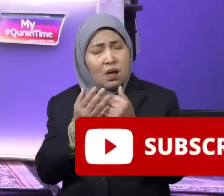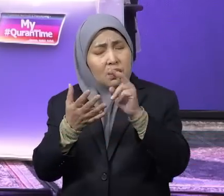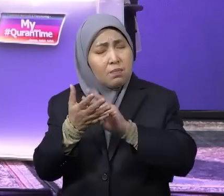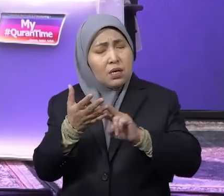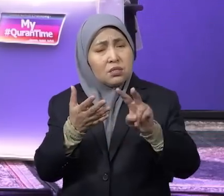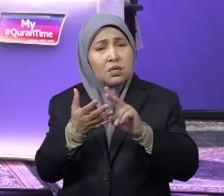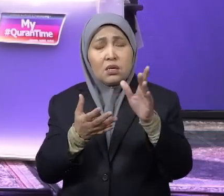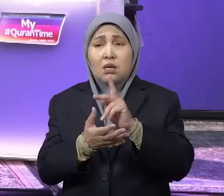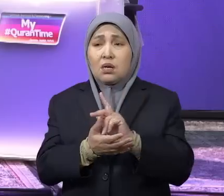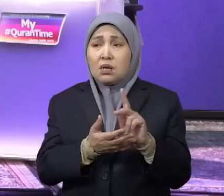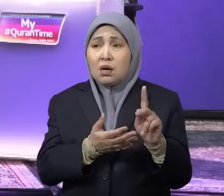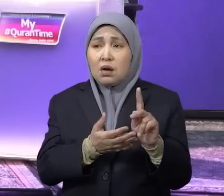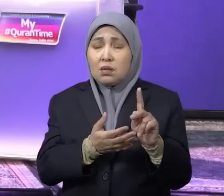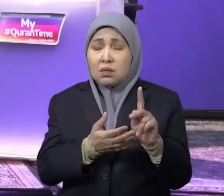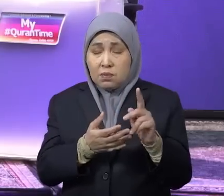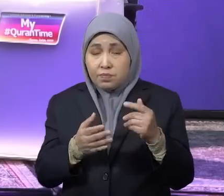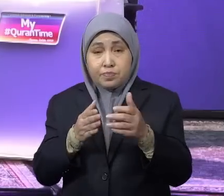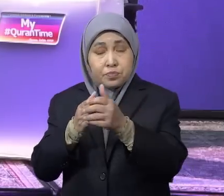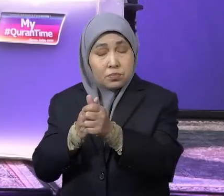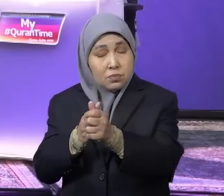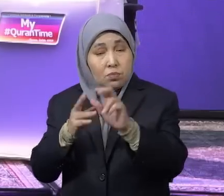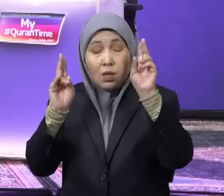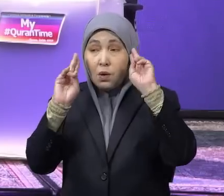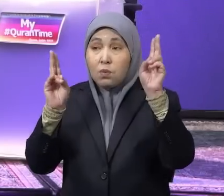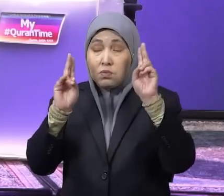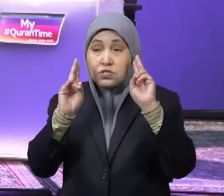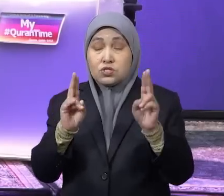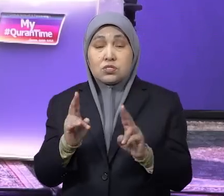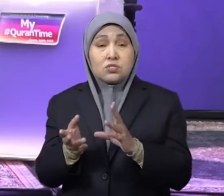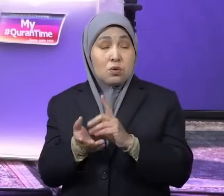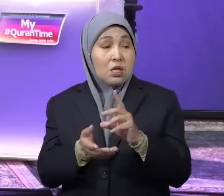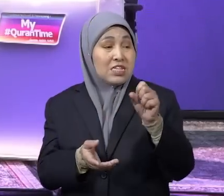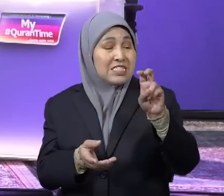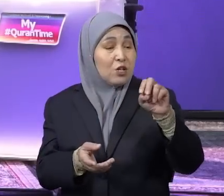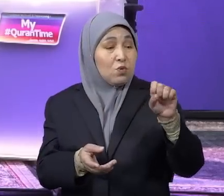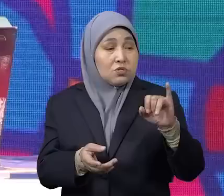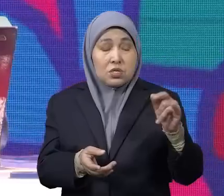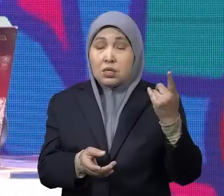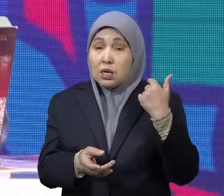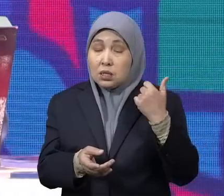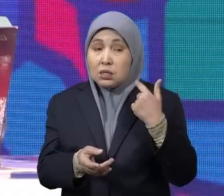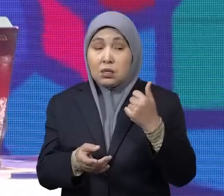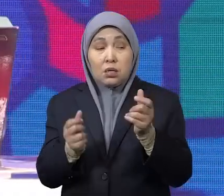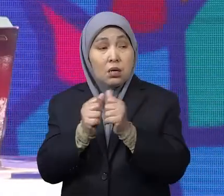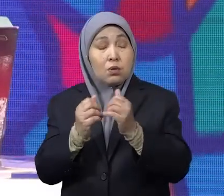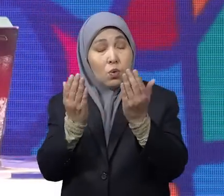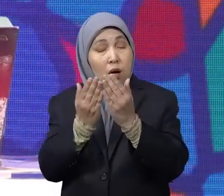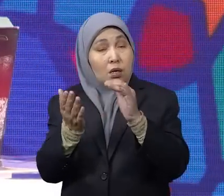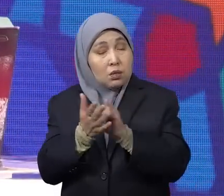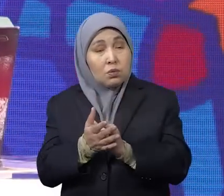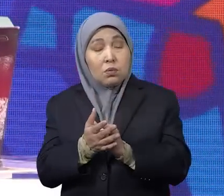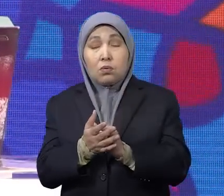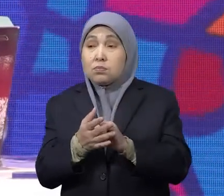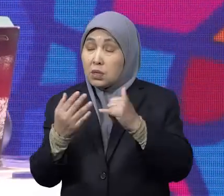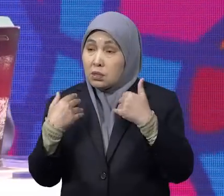dibacakan, dimohon, yang diketuai, dipimpin oleh Fadil Ustaz Dr. Ahmad Sanusi sebentar tadi. Jadi maka dengan doa itu berakhir ataupun berada